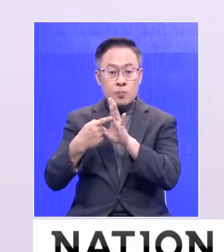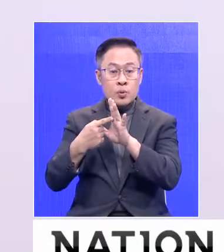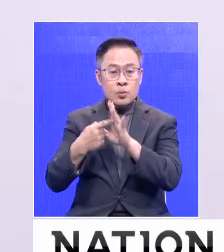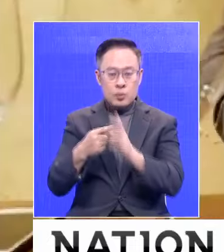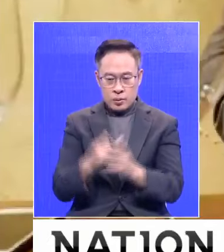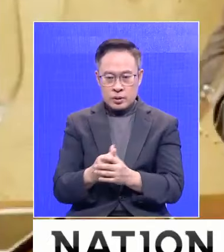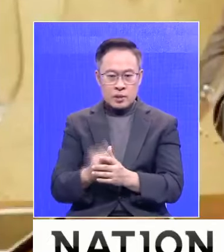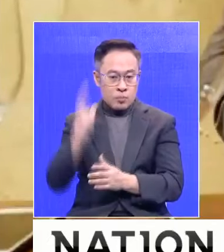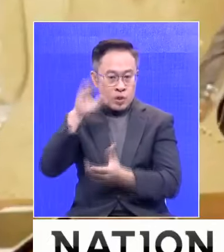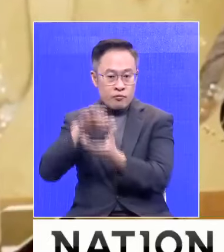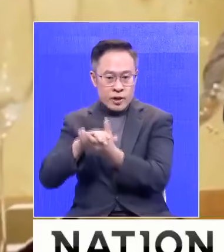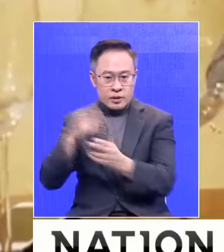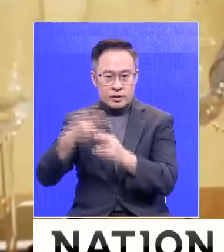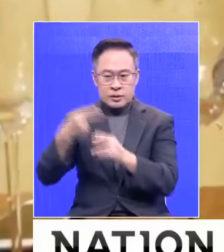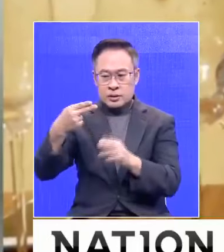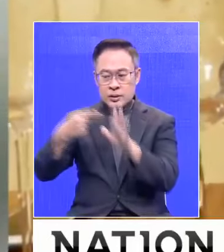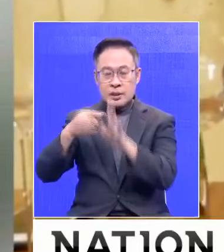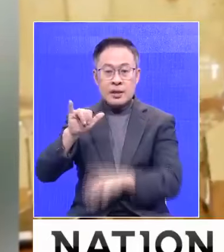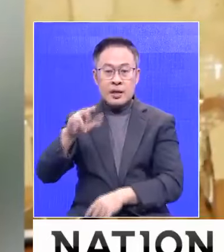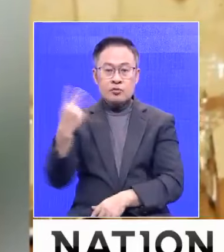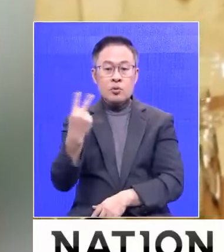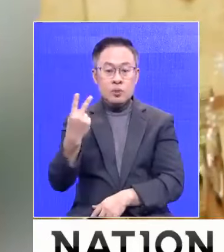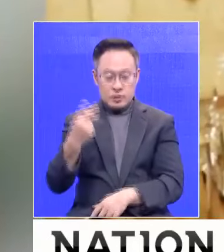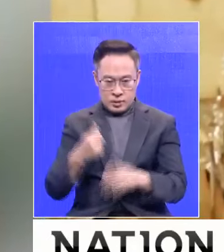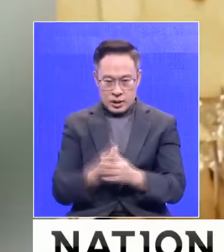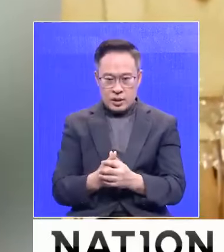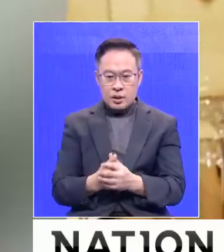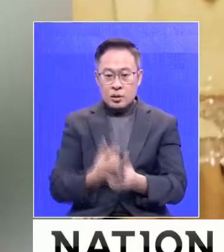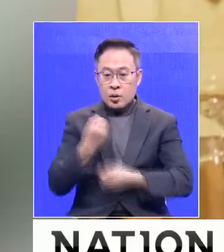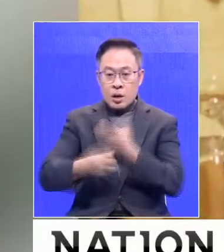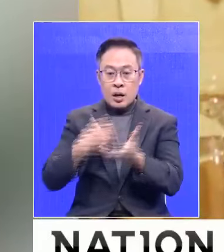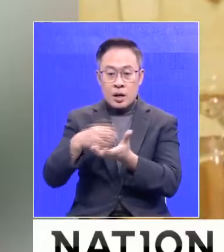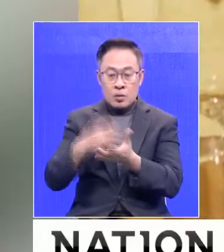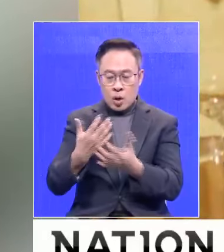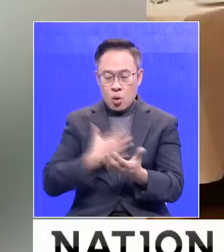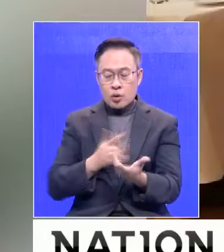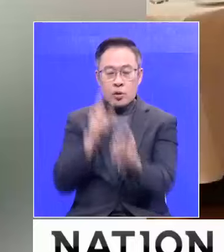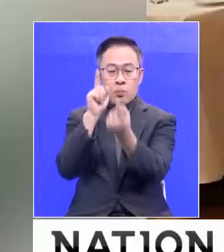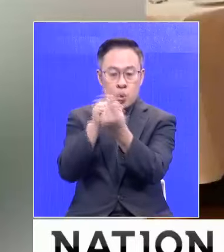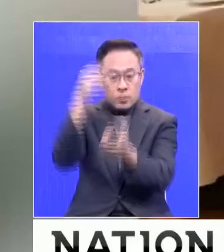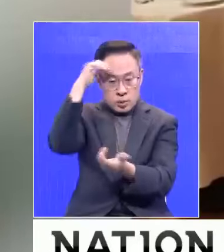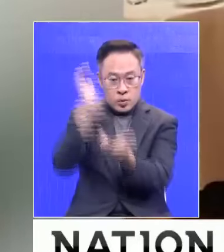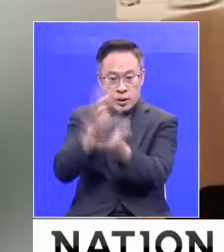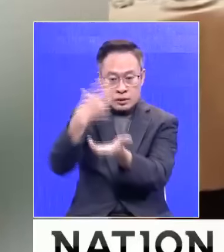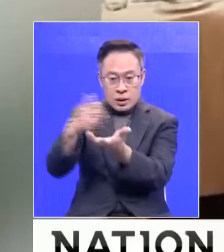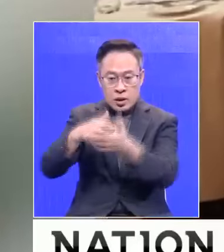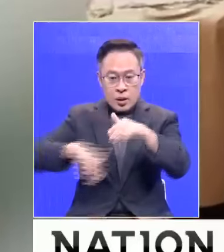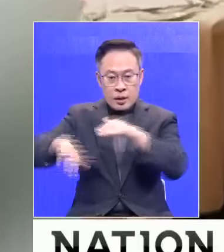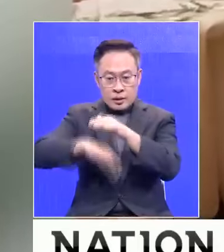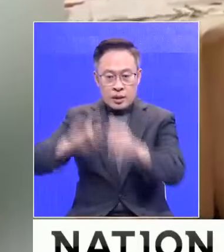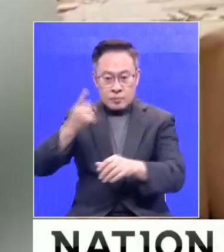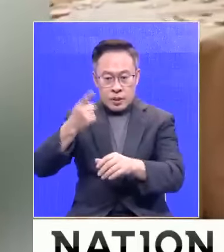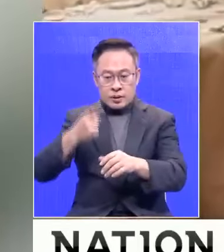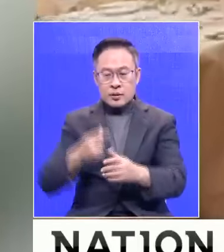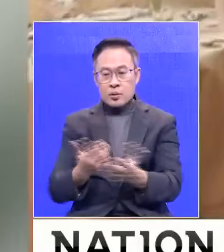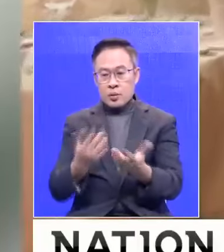กับทนายกิ่งก็แจ้งว่าจะให้การกับพนักงานสอบสวนสน.ทองหล่อแล้วจะแถลงข้อเท็จจริงพร้อมพยานหลักฐานที่เป็นประโยชน์ต่อสาธารณ